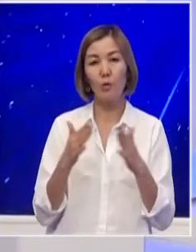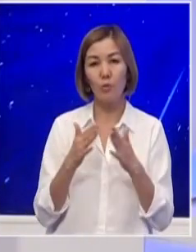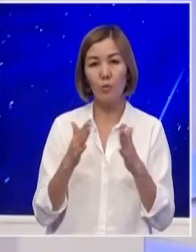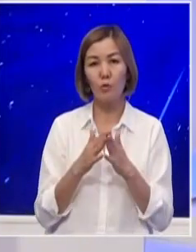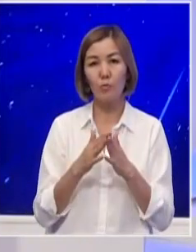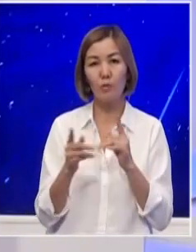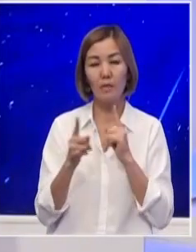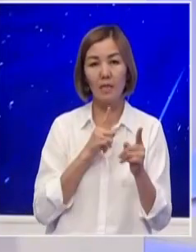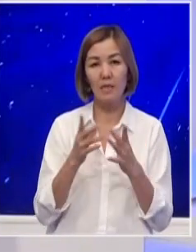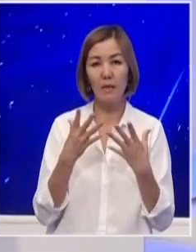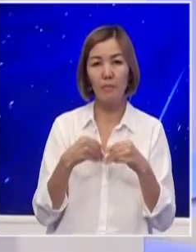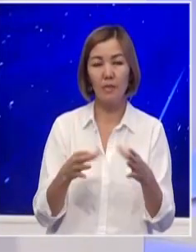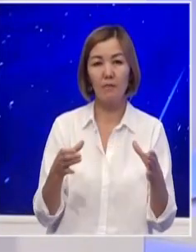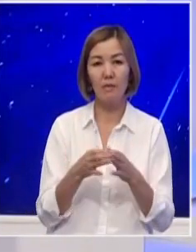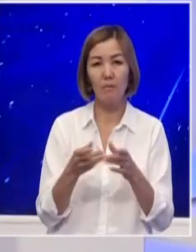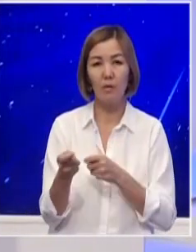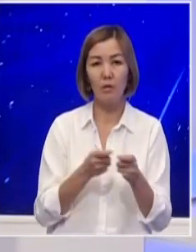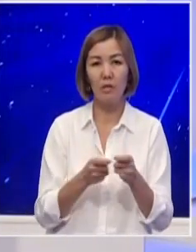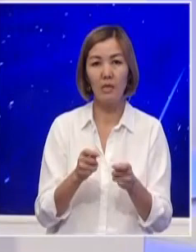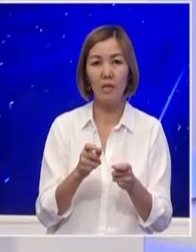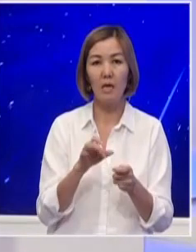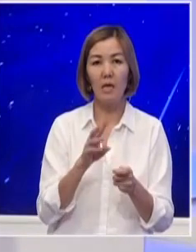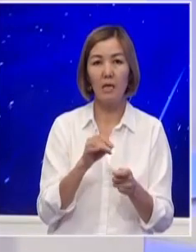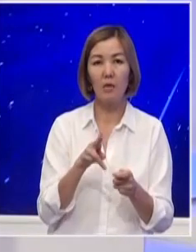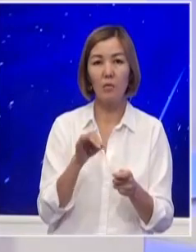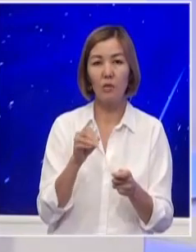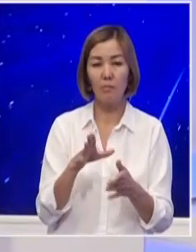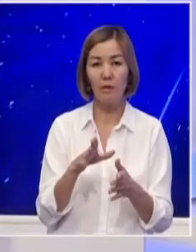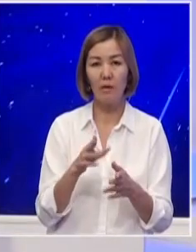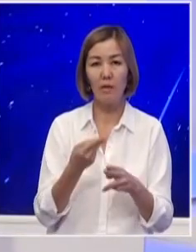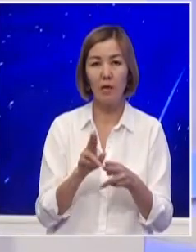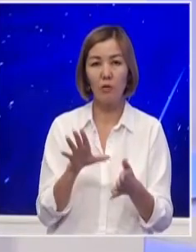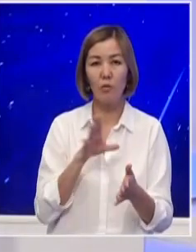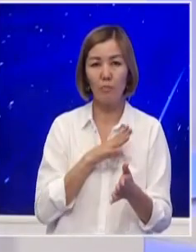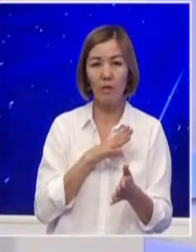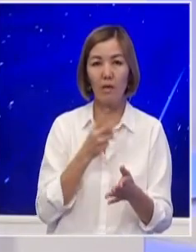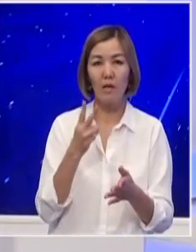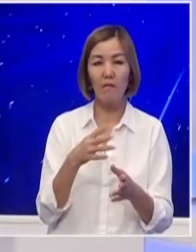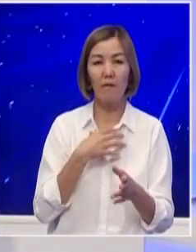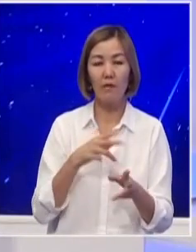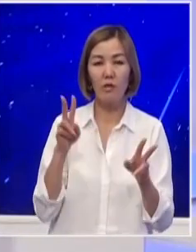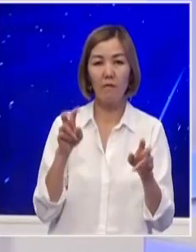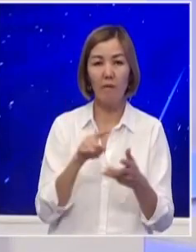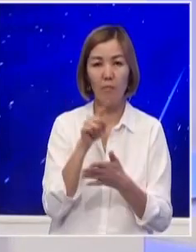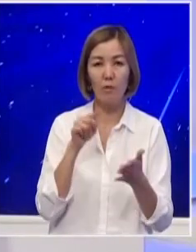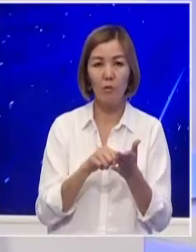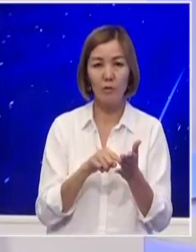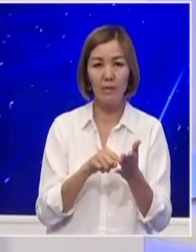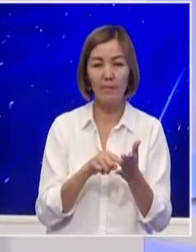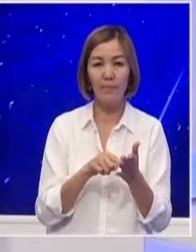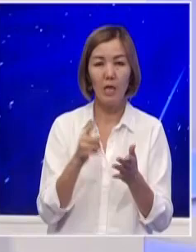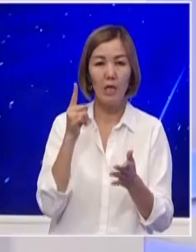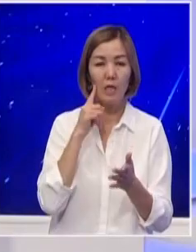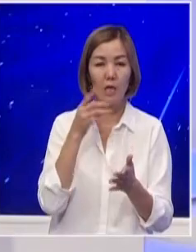совета области ЖТСУ под председательством Ергазы Кашанбекова, на котором были рассмотрены два важных вопроса. Кроме того, были